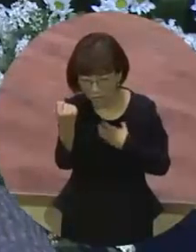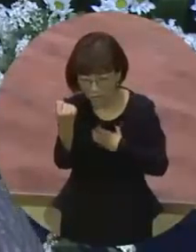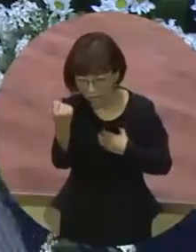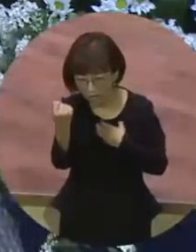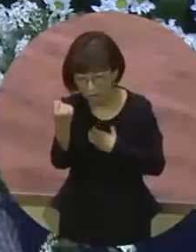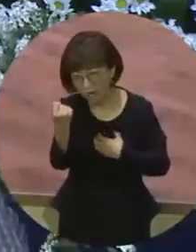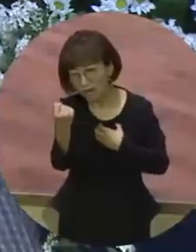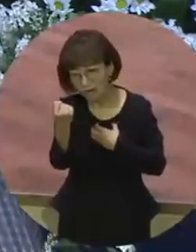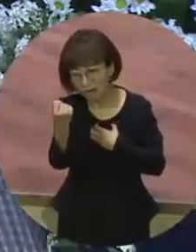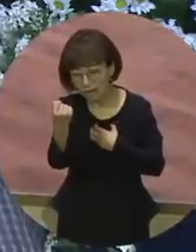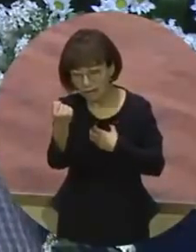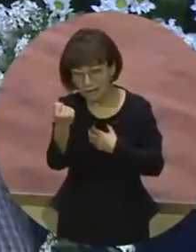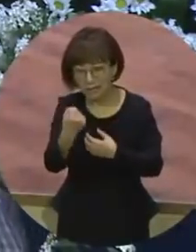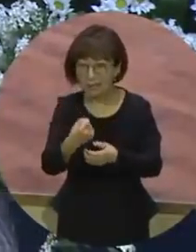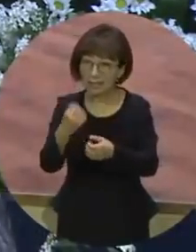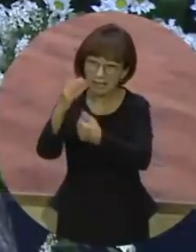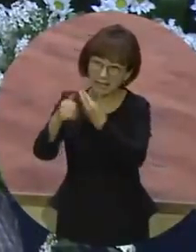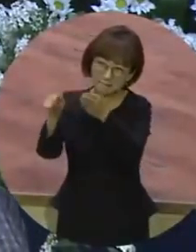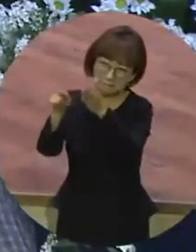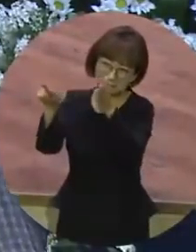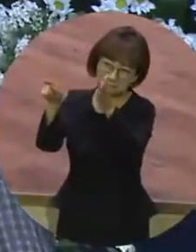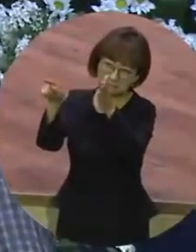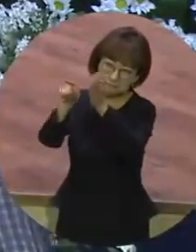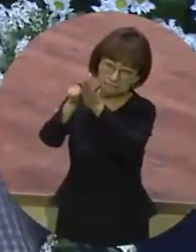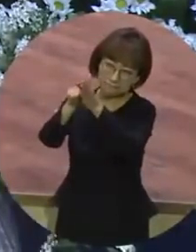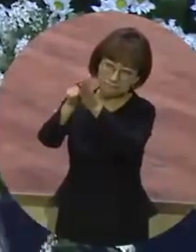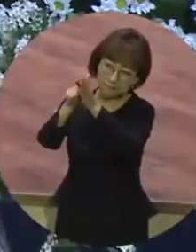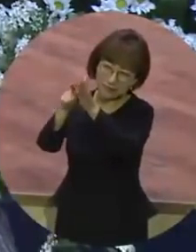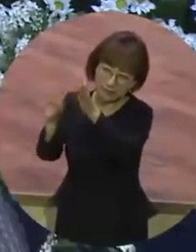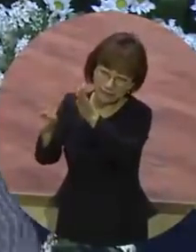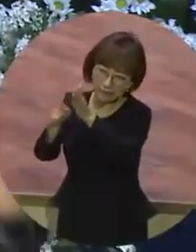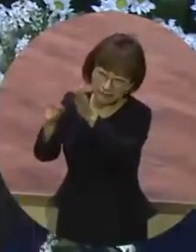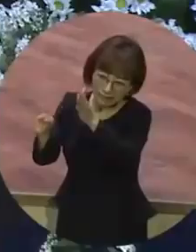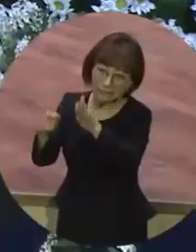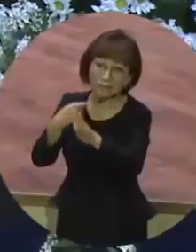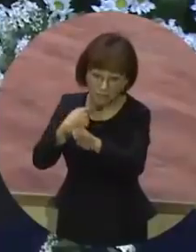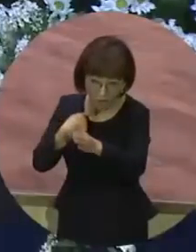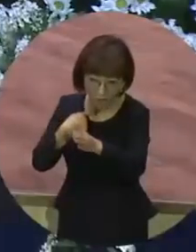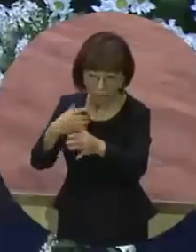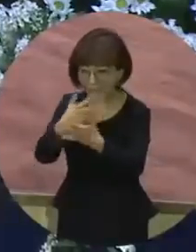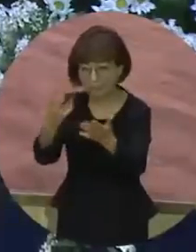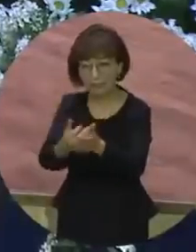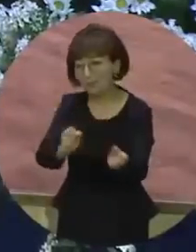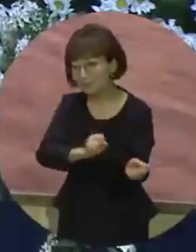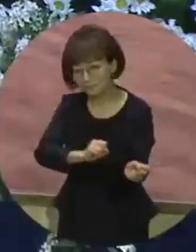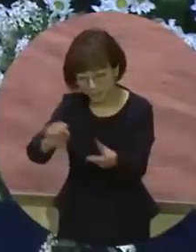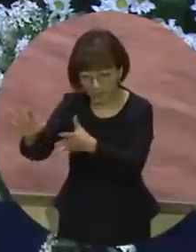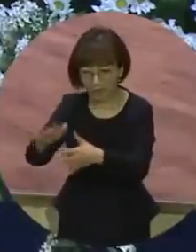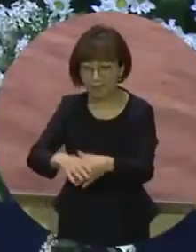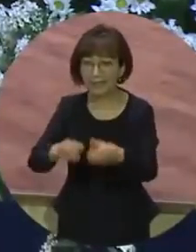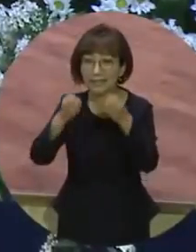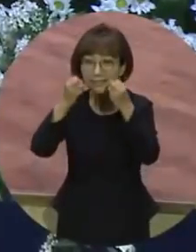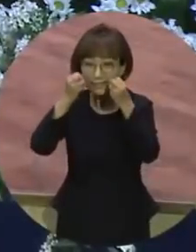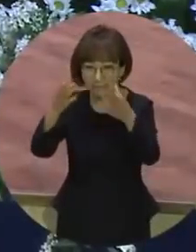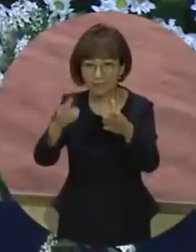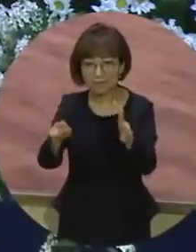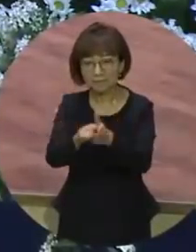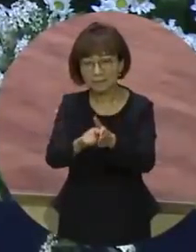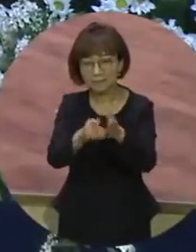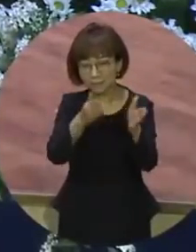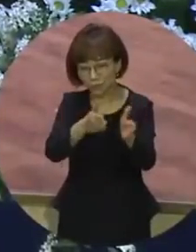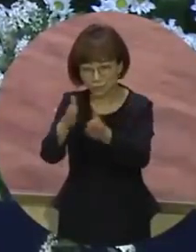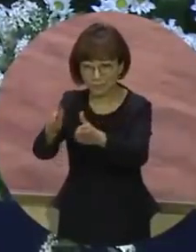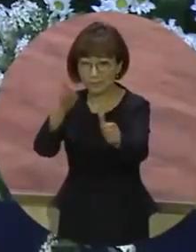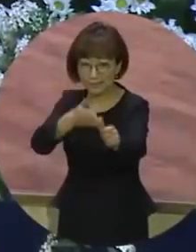체질. 영의 성도들은 언약적 시각을 가진 세트를 바꾸시기 바랍니다. 그래서 십자가의 놀라운